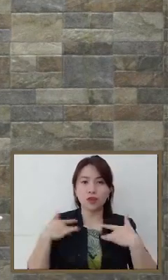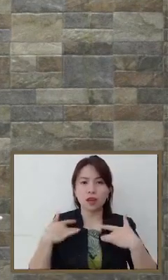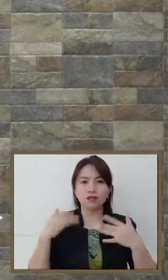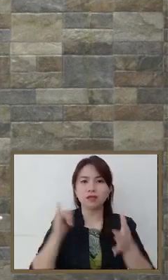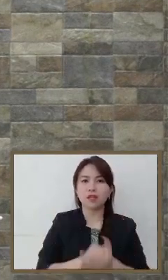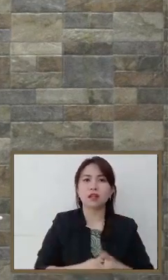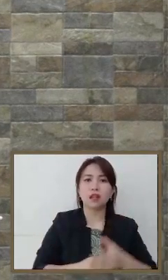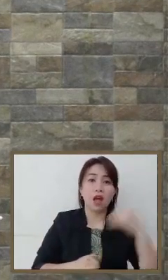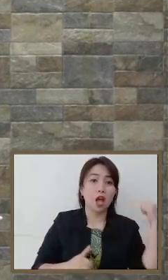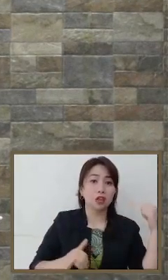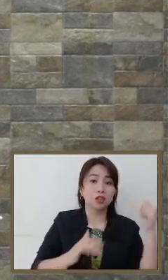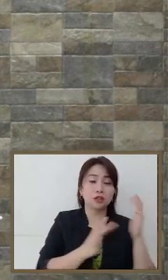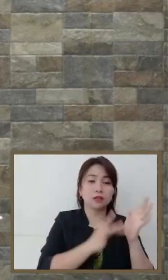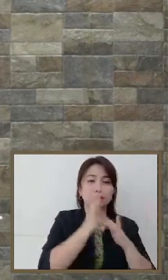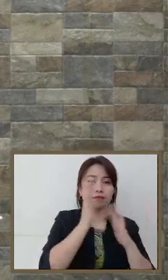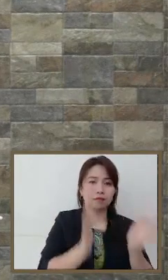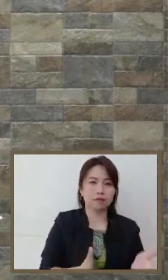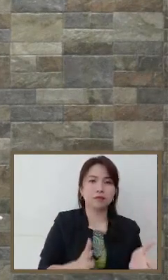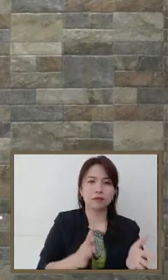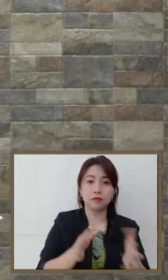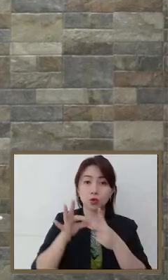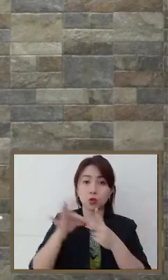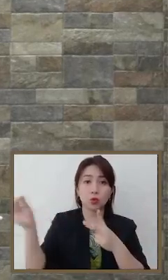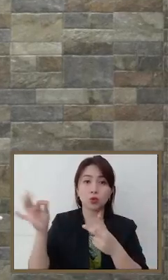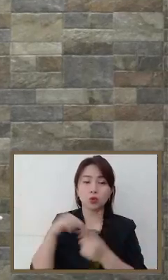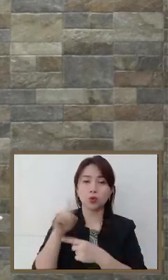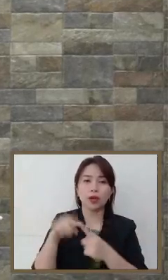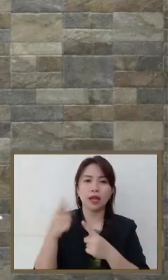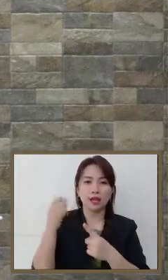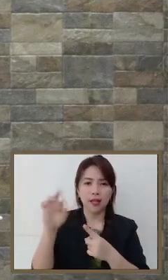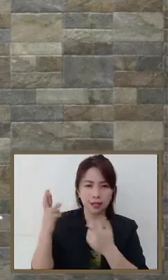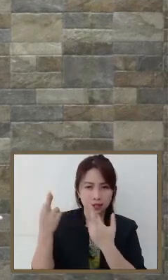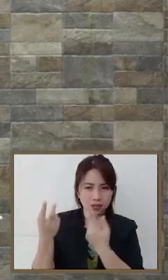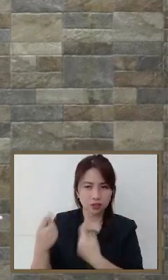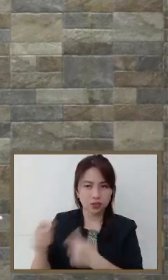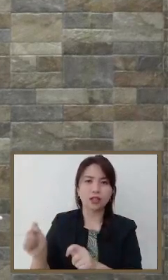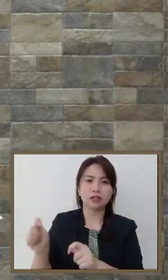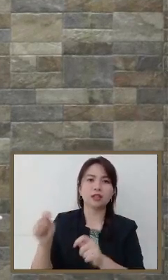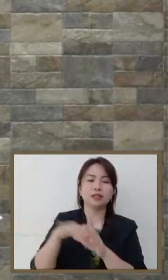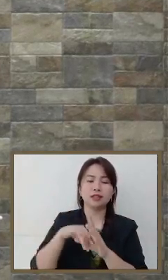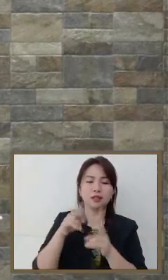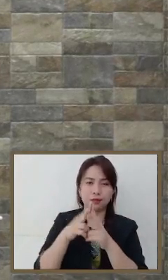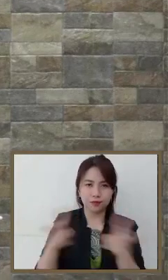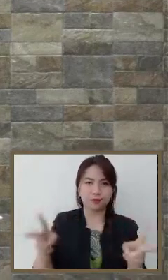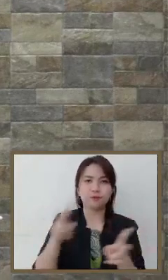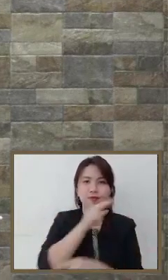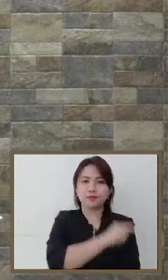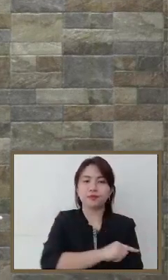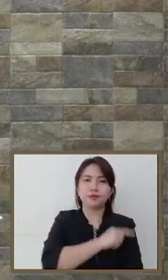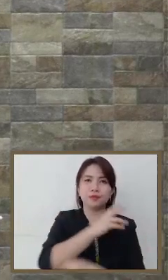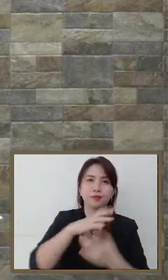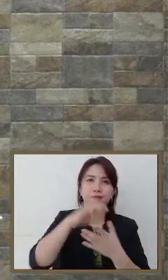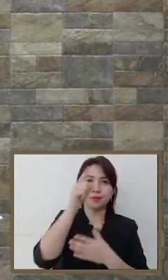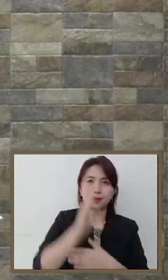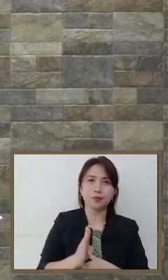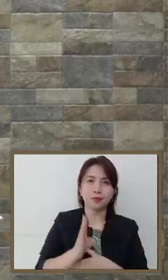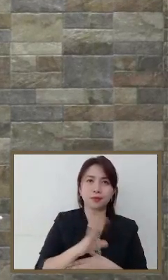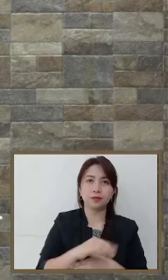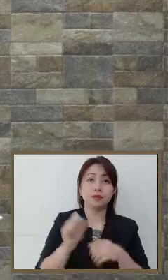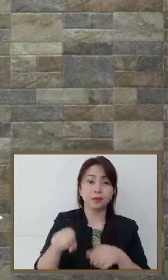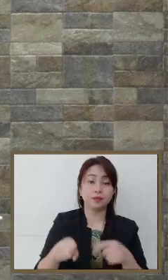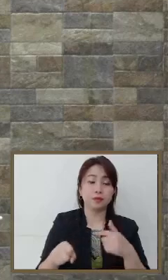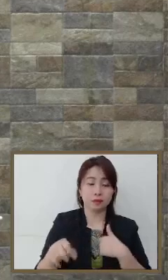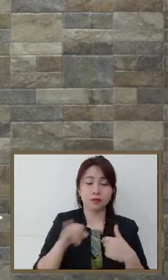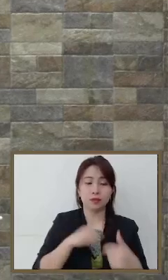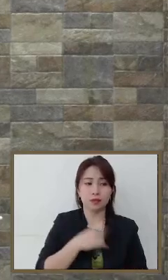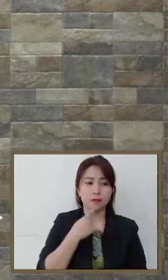Kristiyano yung Sila po ay nagtiwala in the very nature of God Amen nakaraan po binanggit ko rin po sa inyo